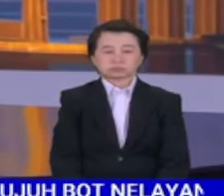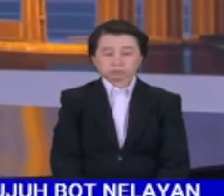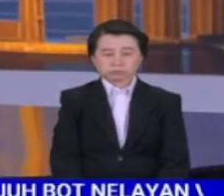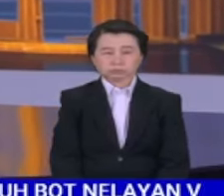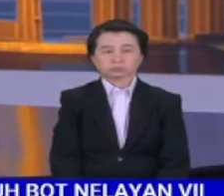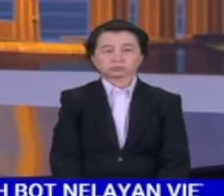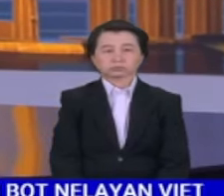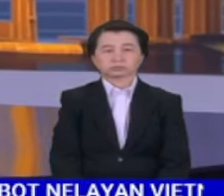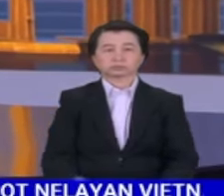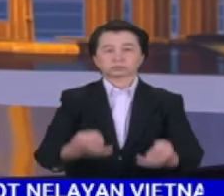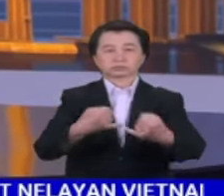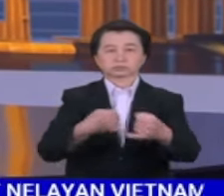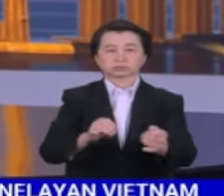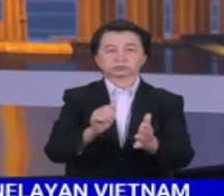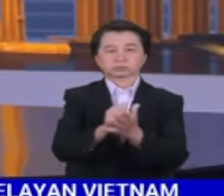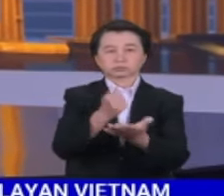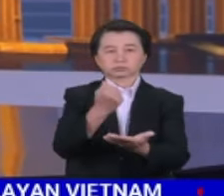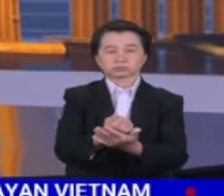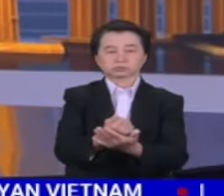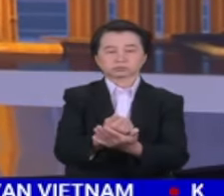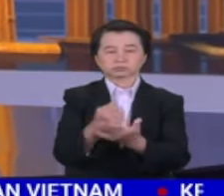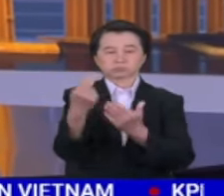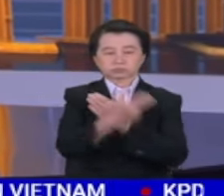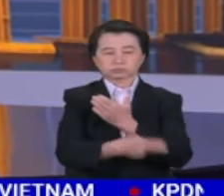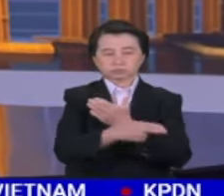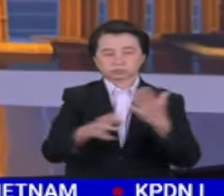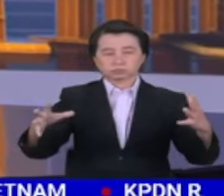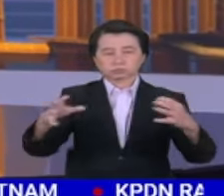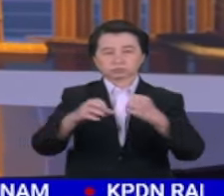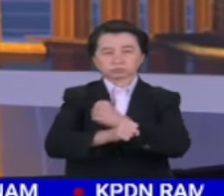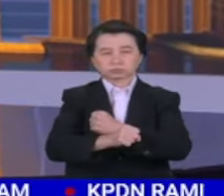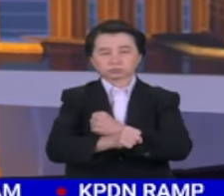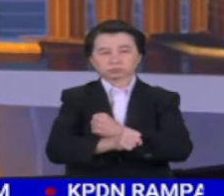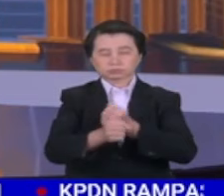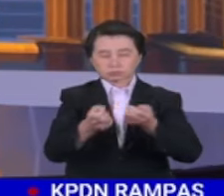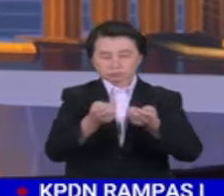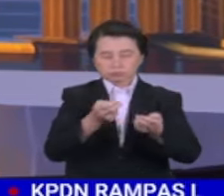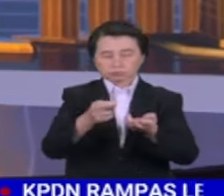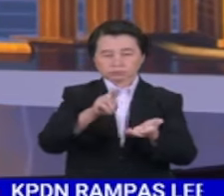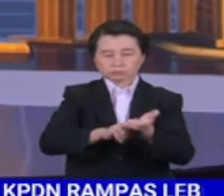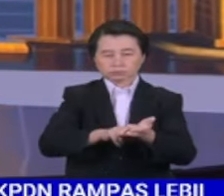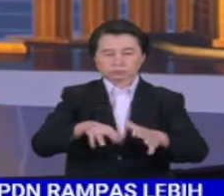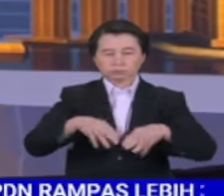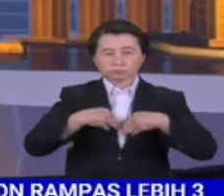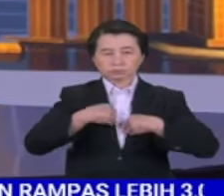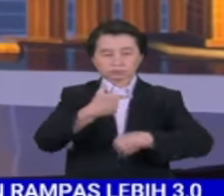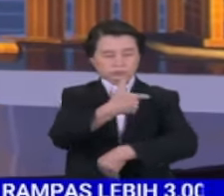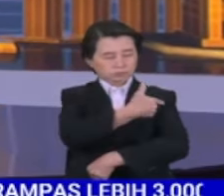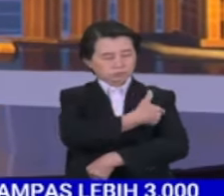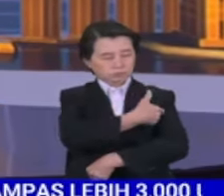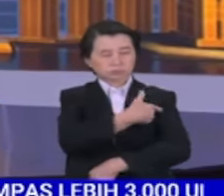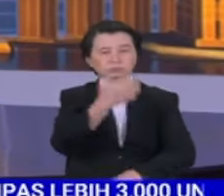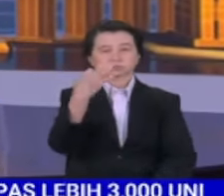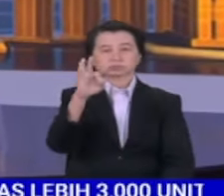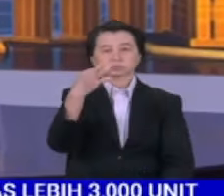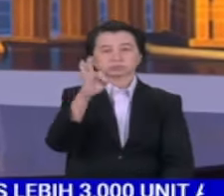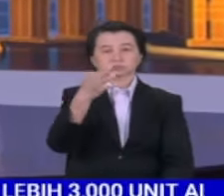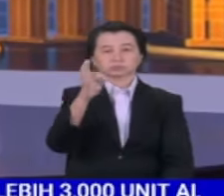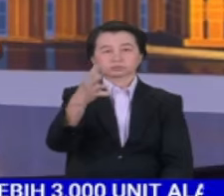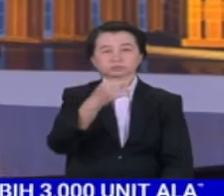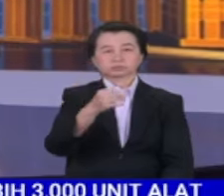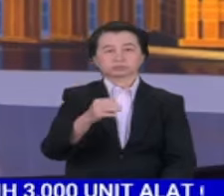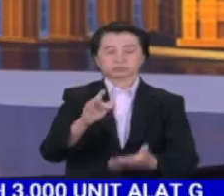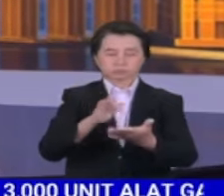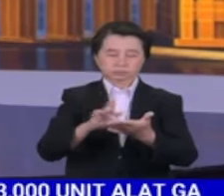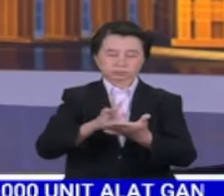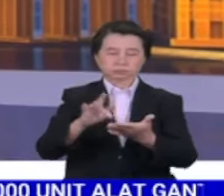jabatan audit negara merumuskan secara keseluruhannya pengurusan pendaftaran penerima vaksin covid 19 dan